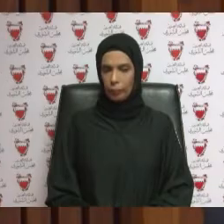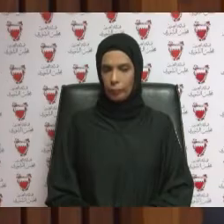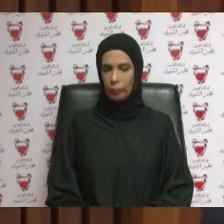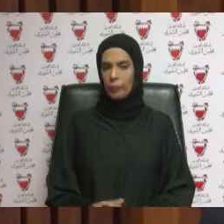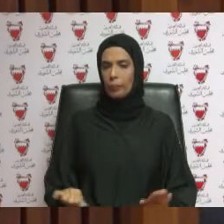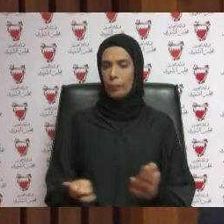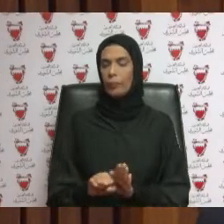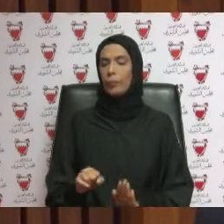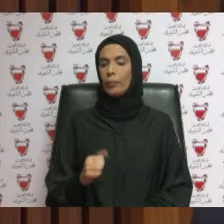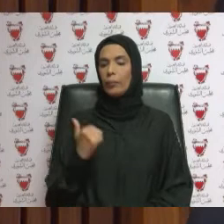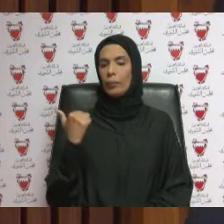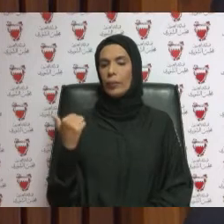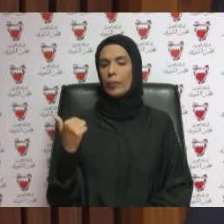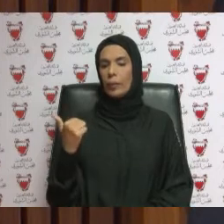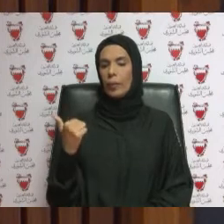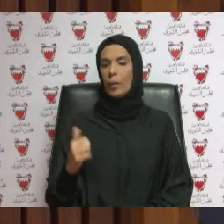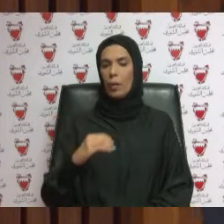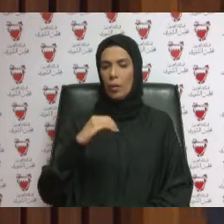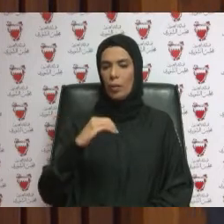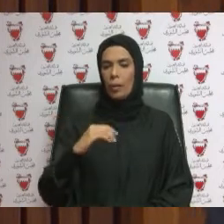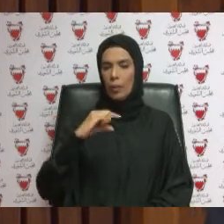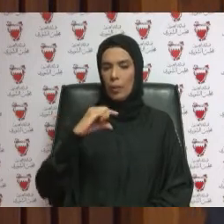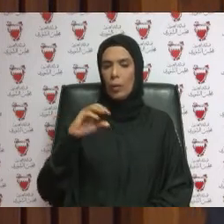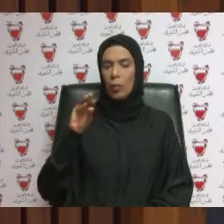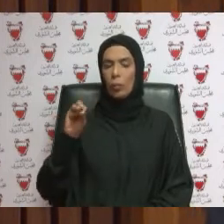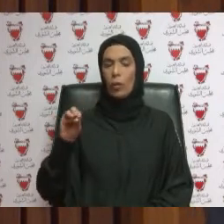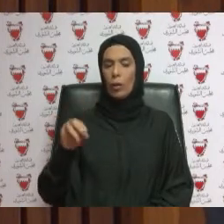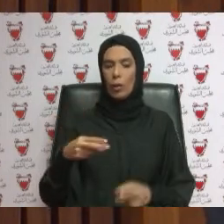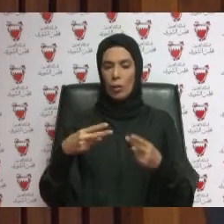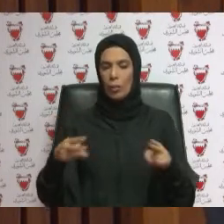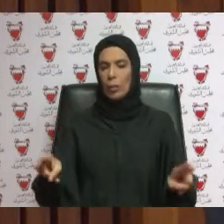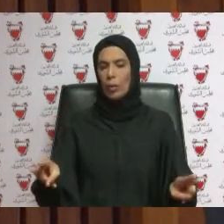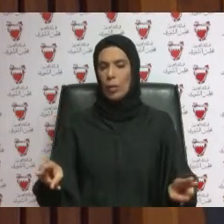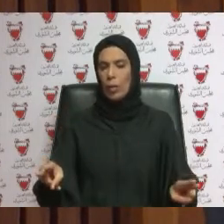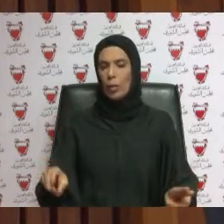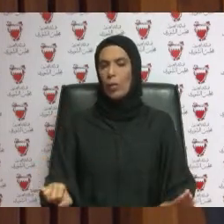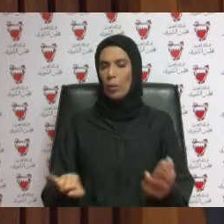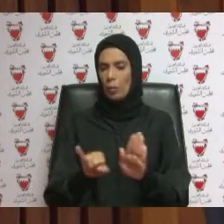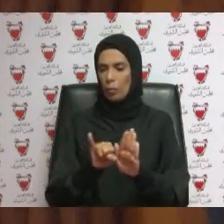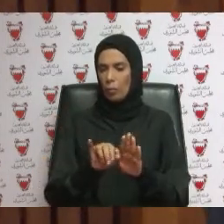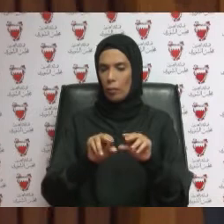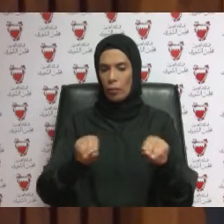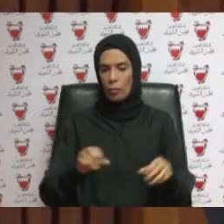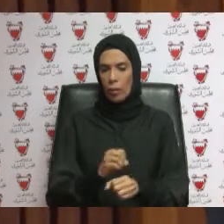المادة ستة البنود جيم ودال وها، الموافقة على المادة كما وردت في مشروع